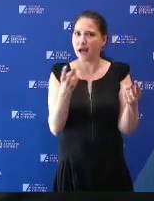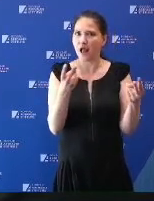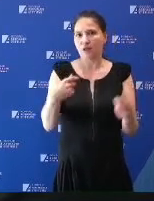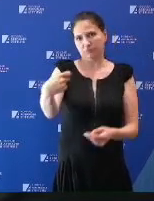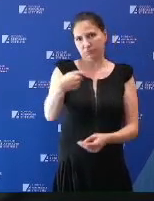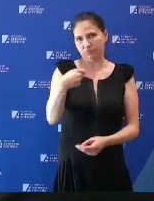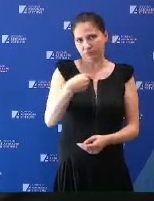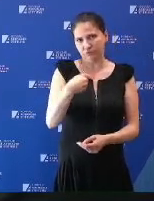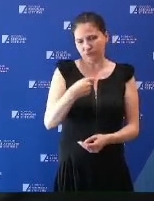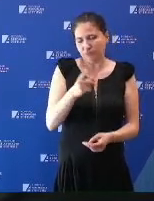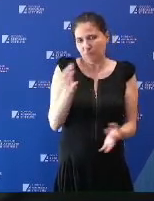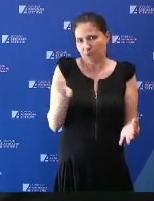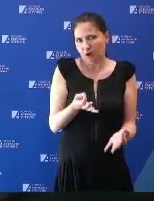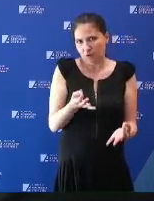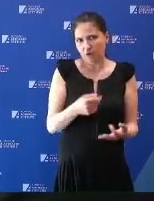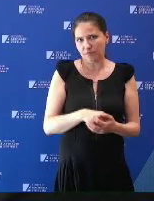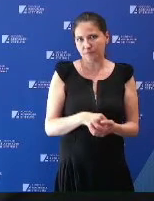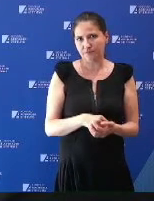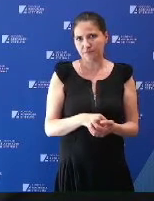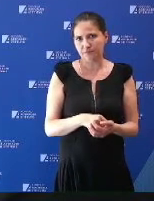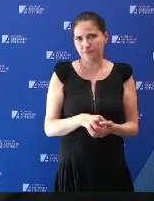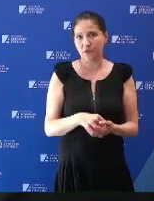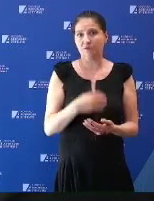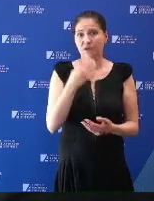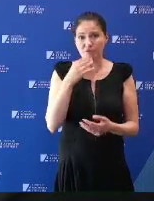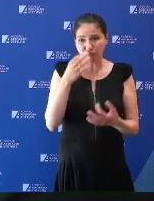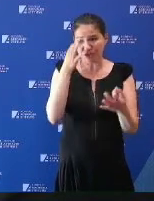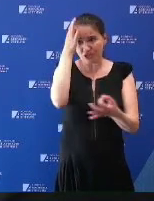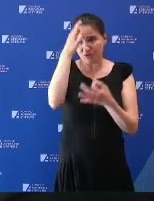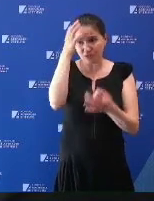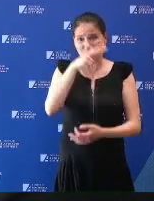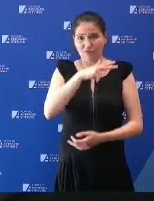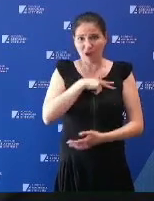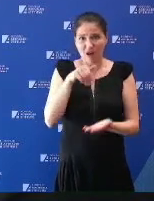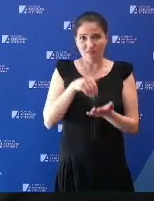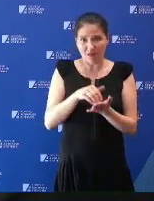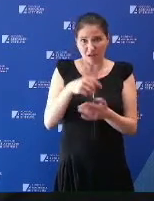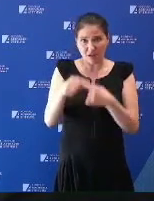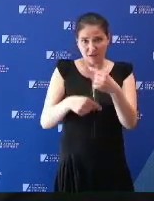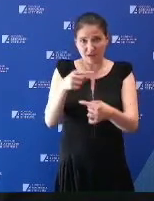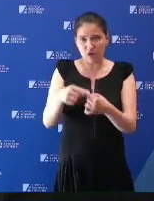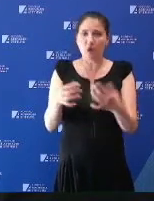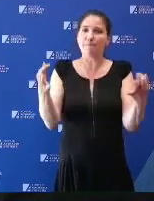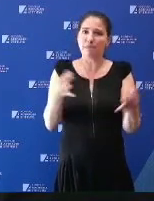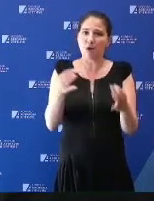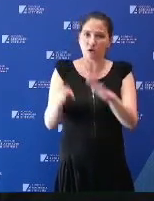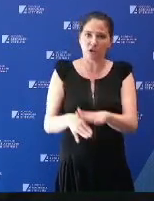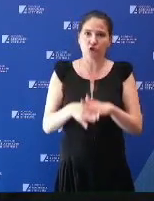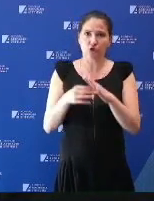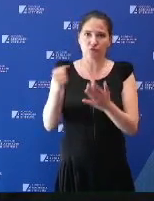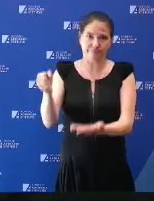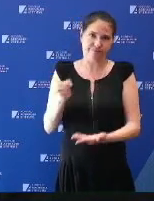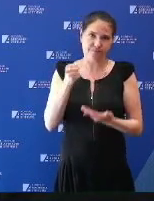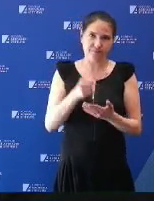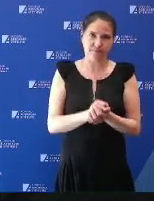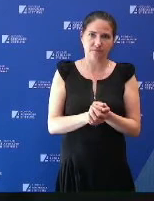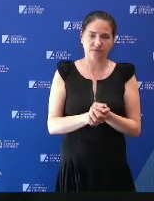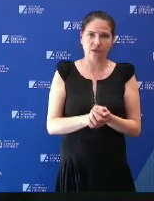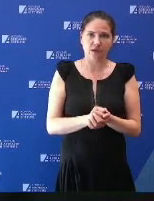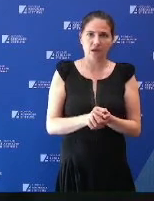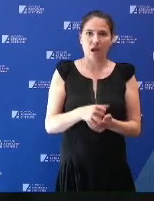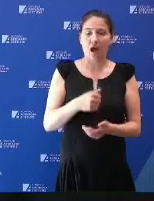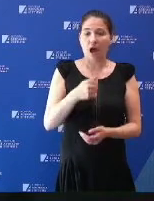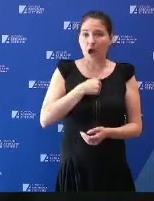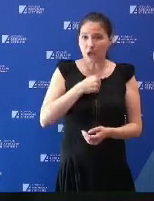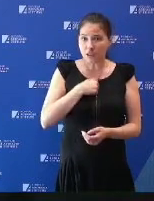und das ist notwendig, wenn wir Innovationen tatsächlich weiter befördern wollen. Ich habe keine Angst, dass wir das in Deutschland schaffen, weil wir